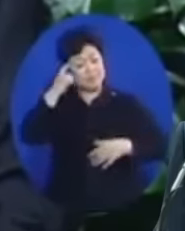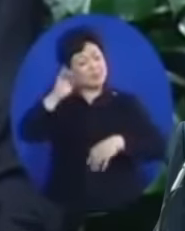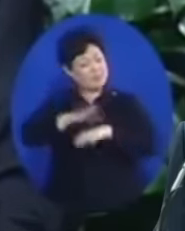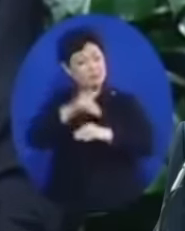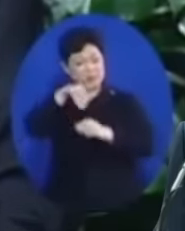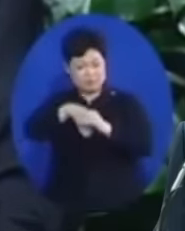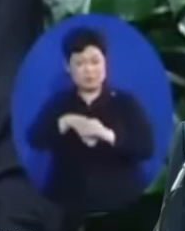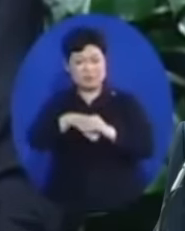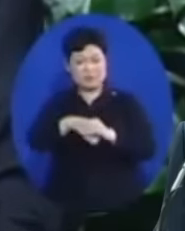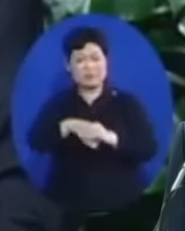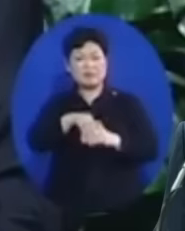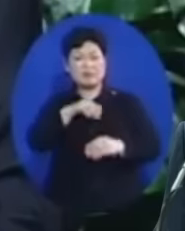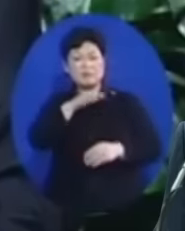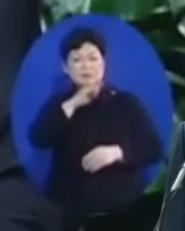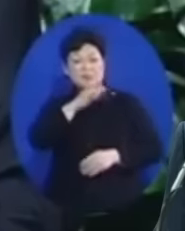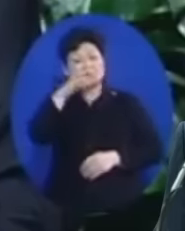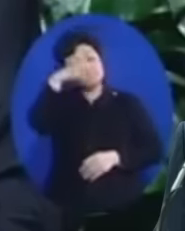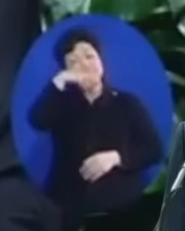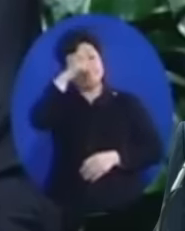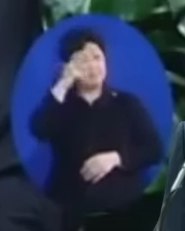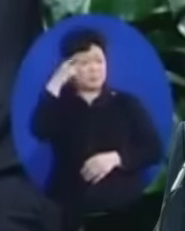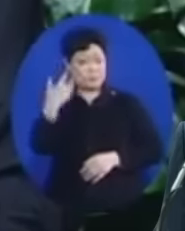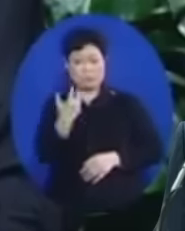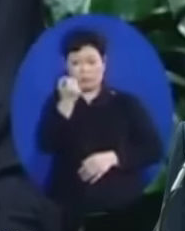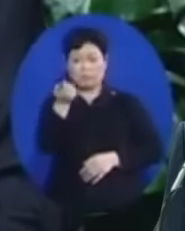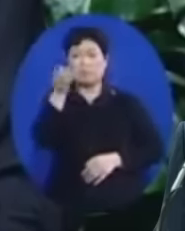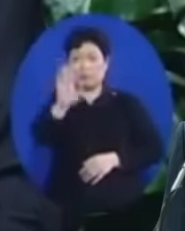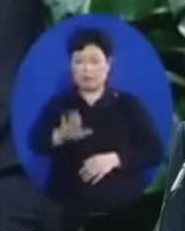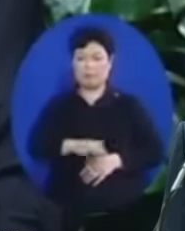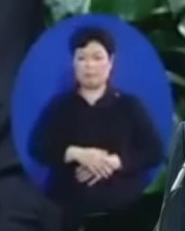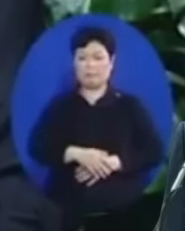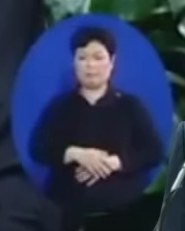나중에 눈 딱 감아버리면 되겠지. 그러나